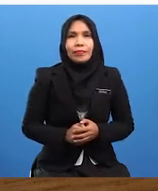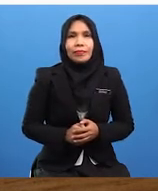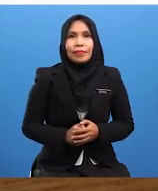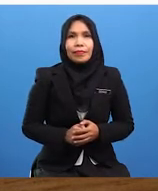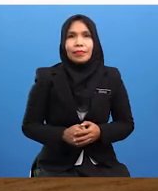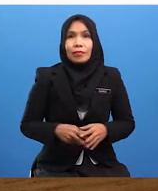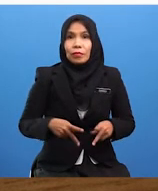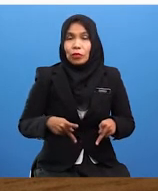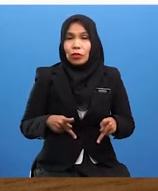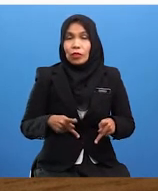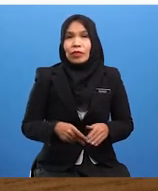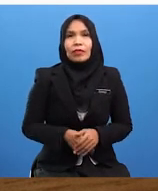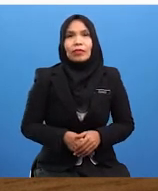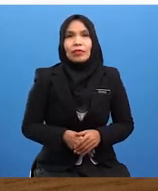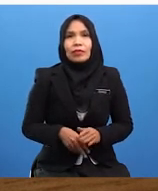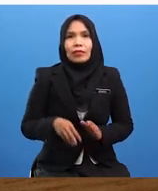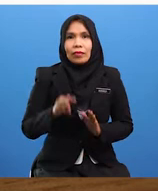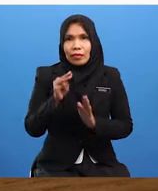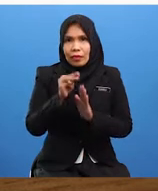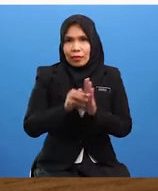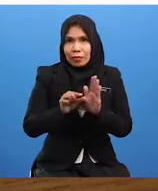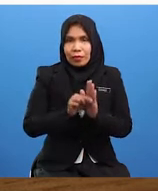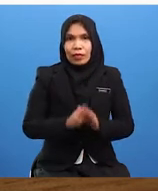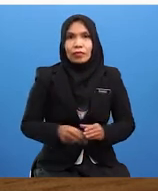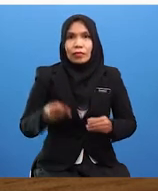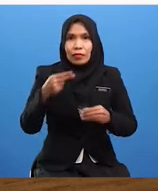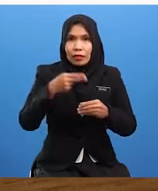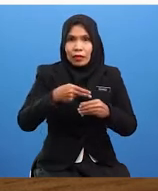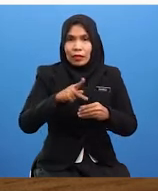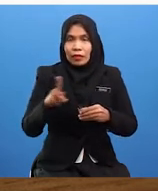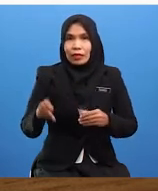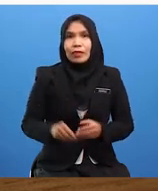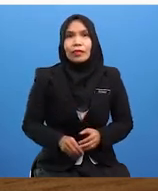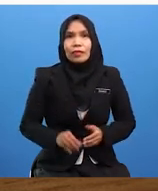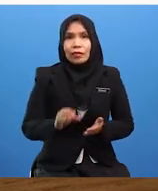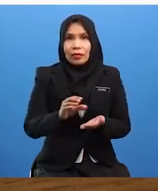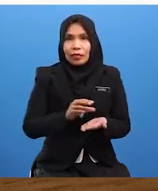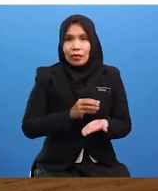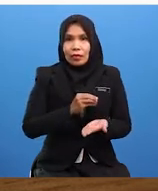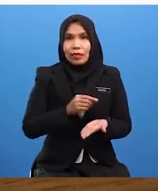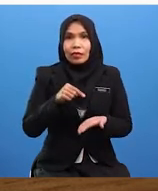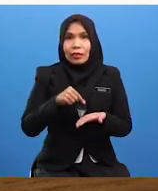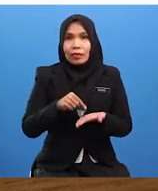Proses menghasilkan cetakan dengan meratakan dakwat atau